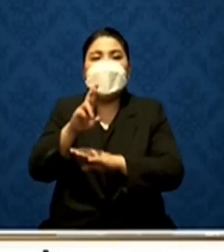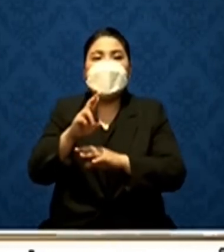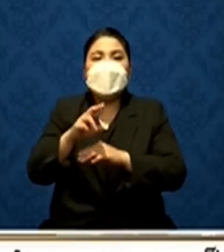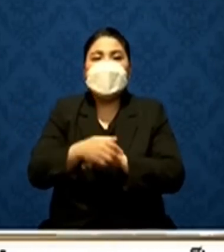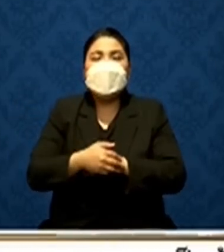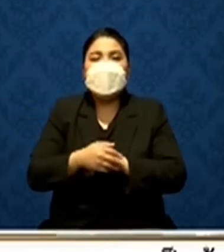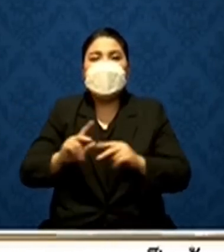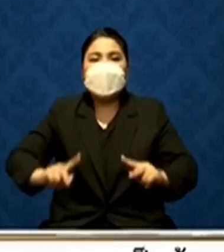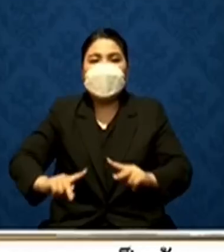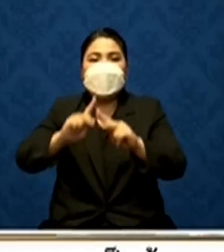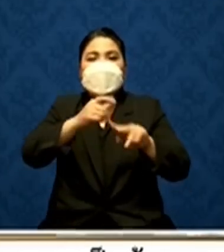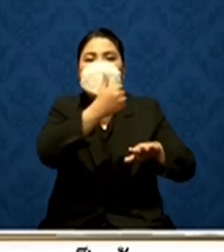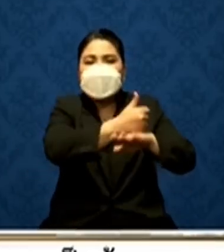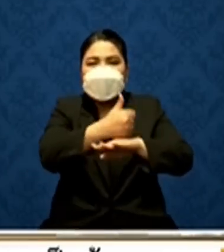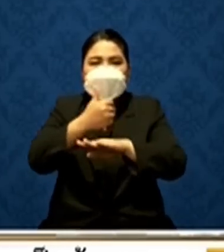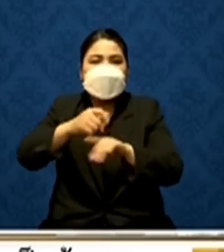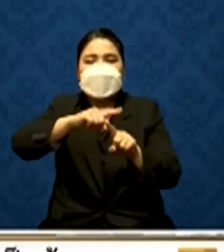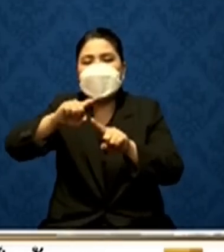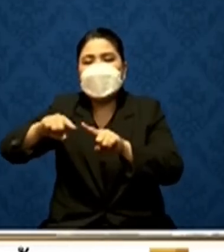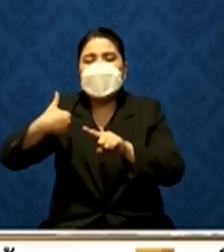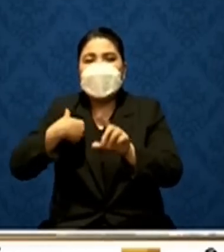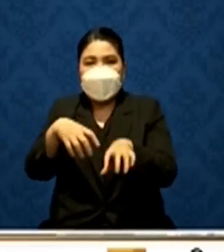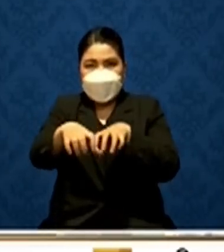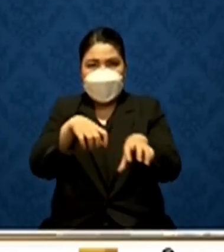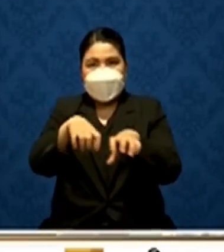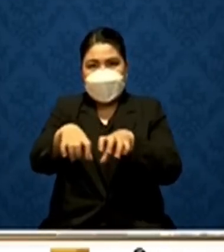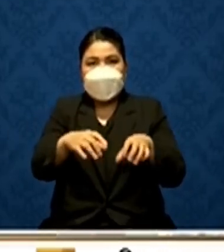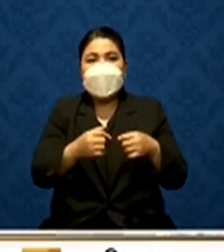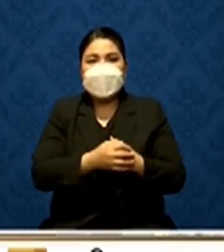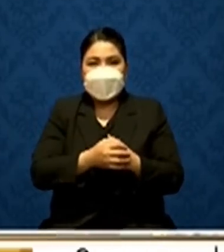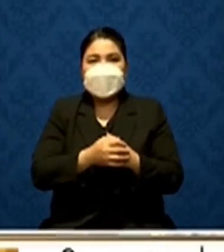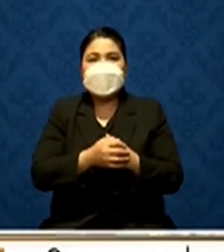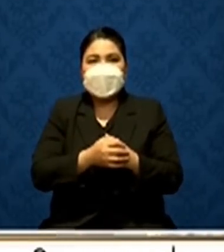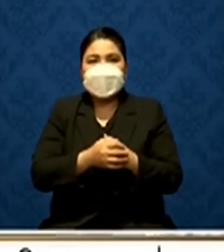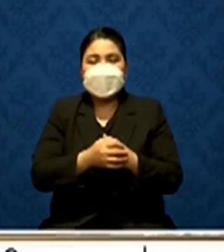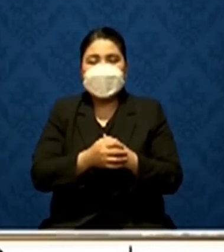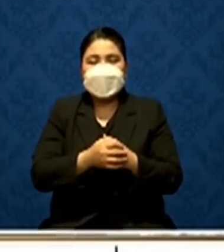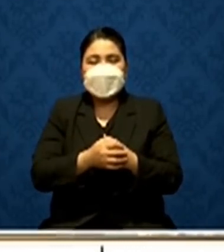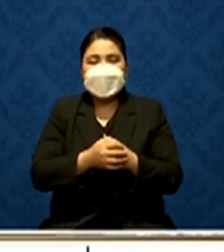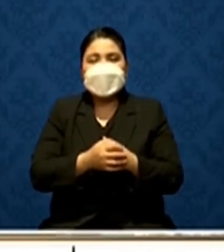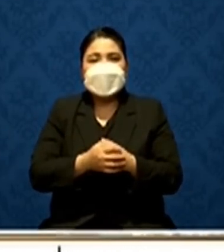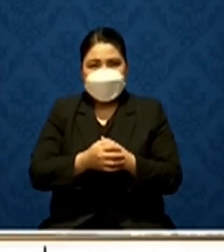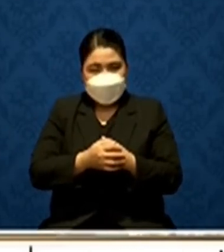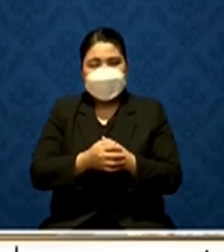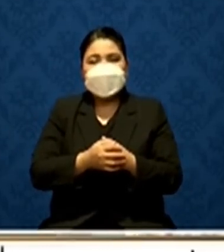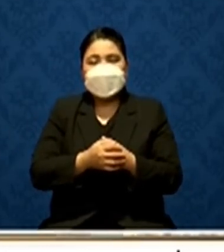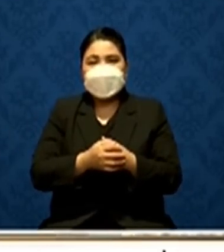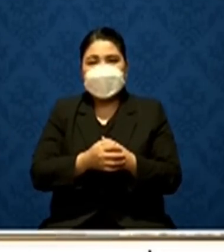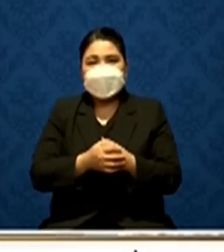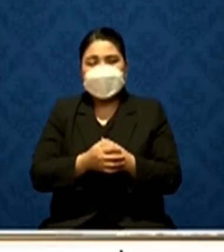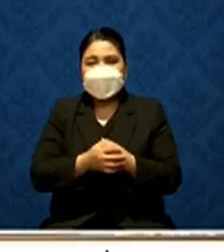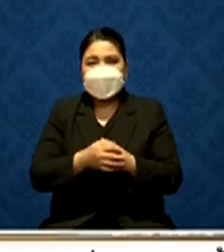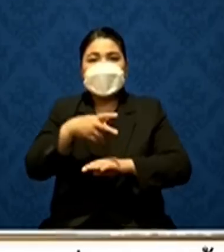คนที่จะถูกอธิบายบริหารราชการแผ่นดินต่อไปอุ้ยทำไมฐานที่กระทบกับ